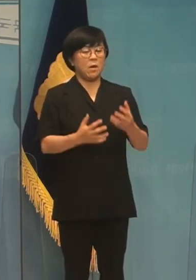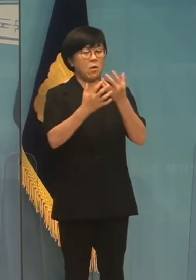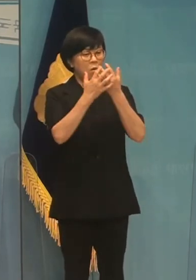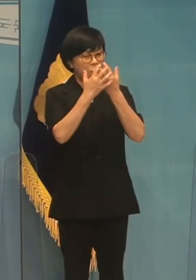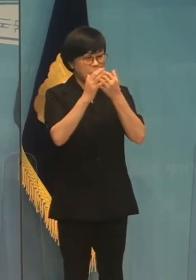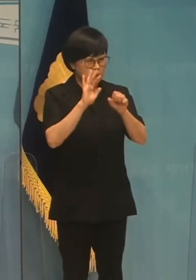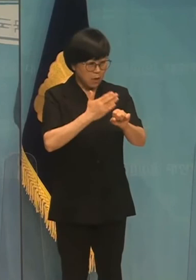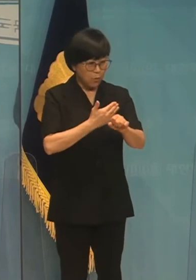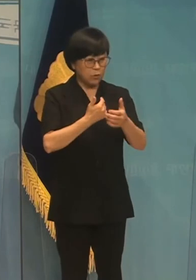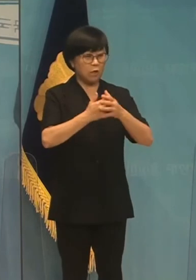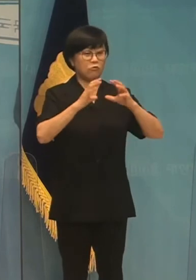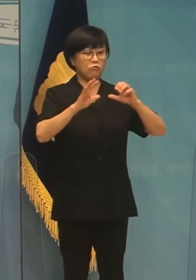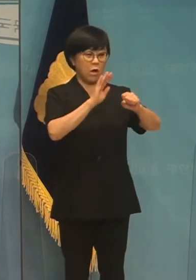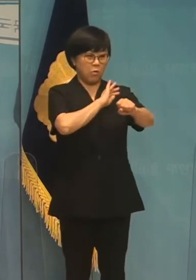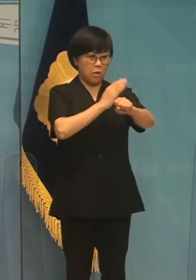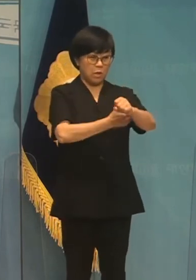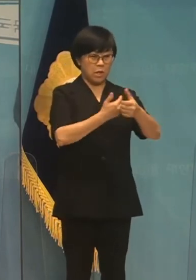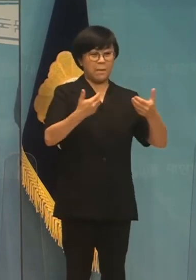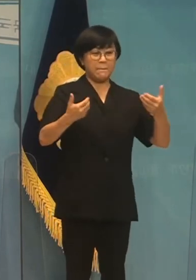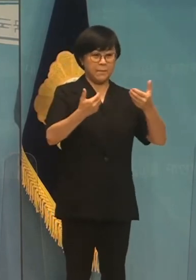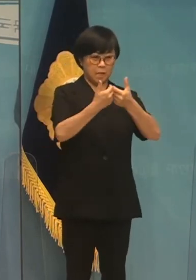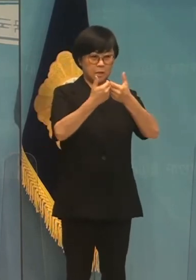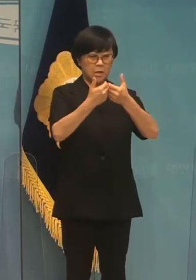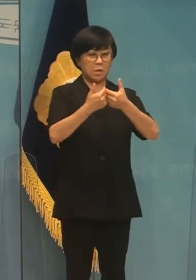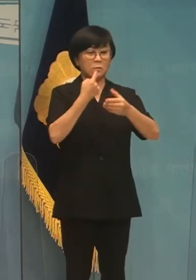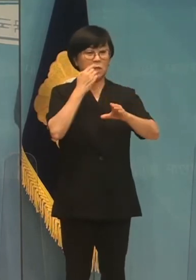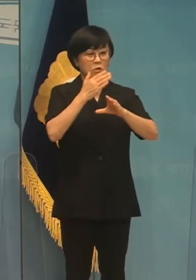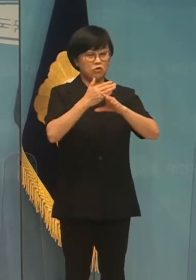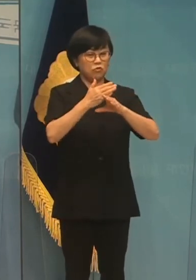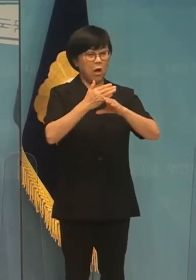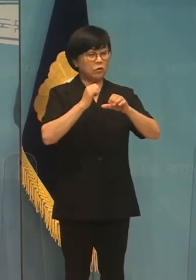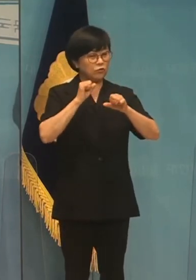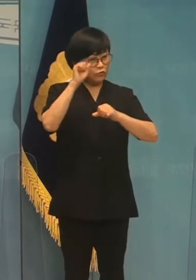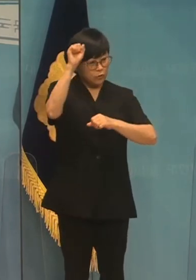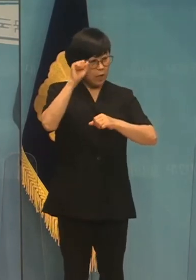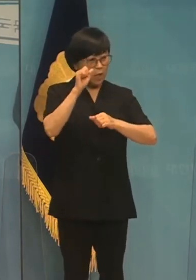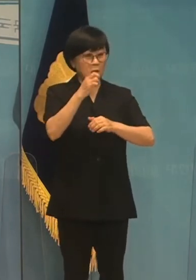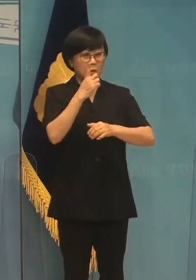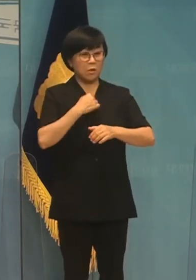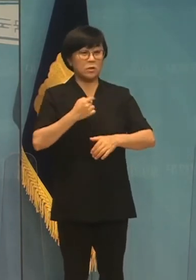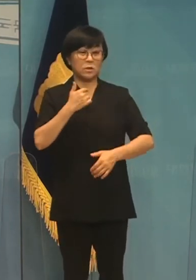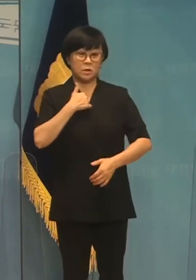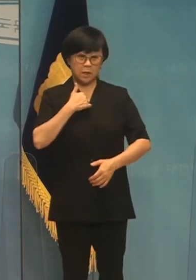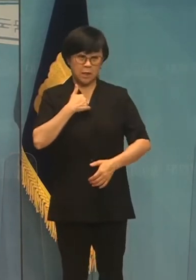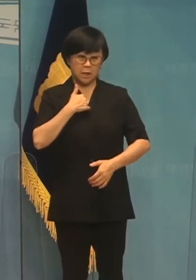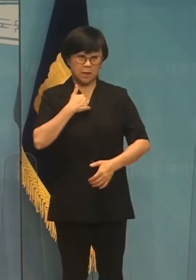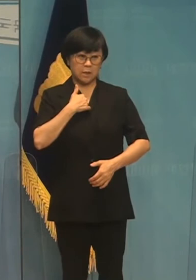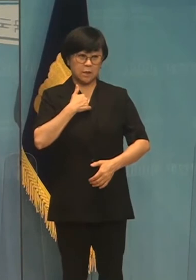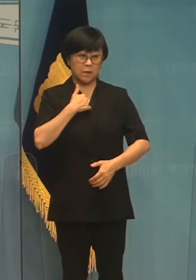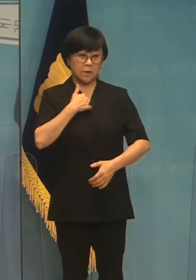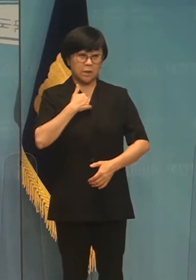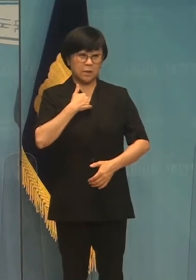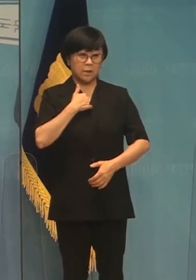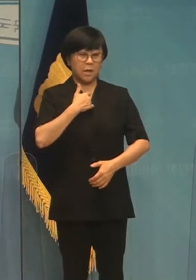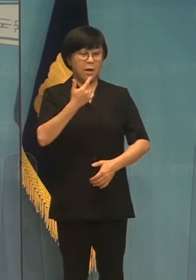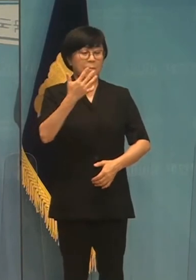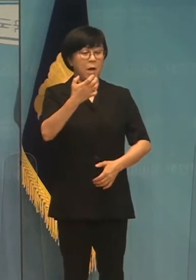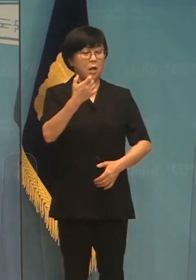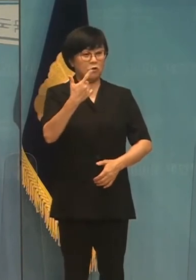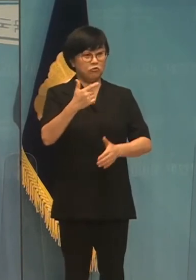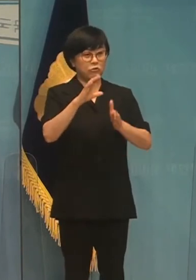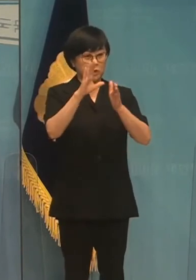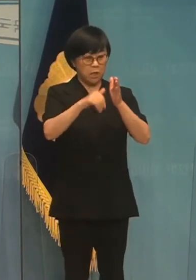왜곡된 국가 권력에 맞서 민주화 투쟁의 시대를 열었던 저 장기표가